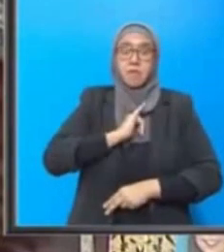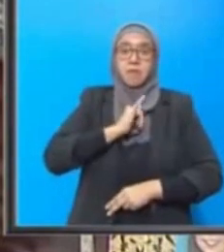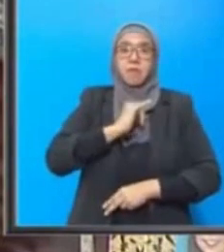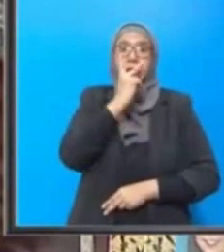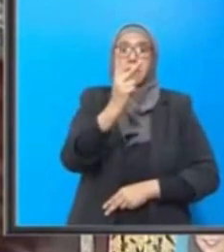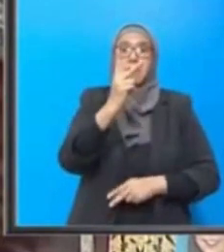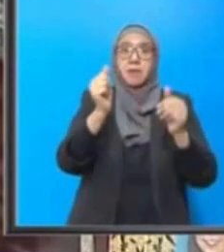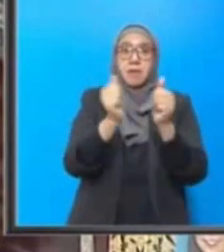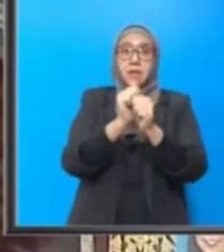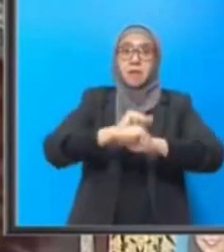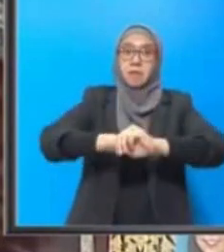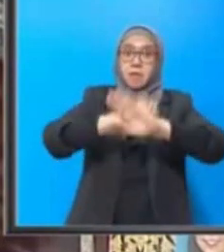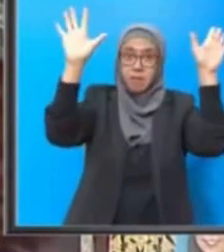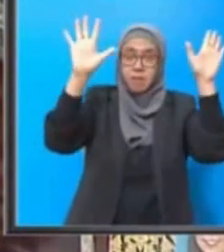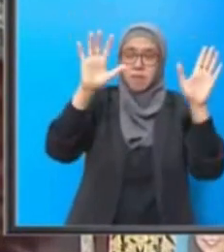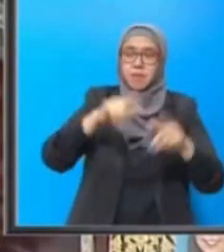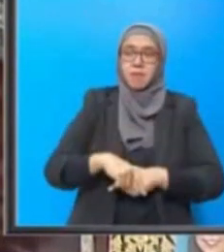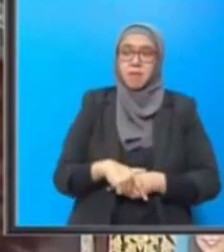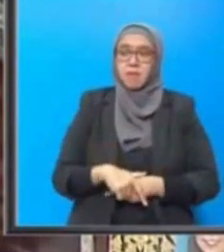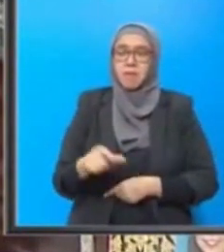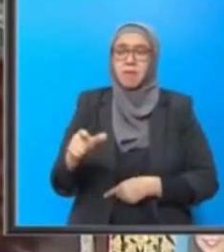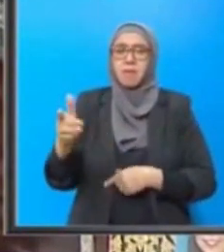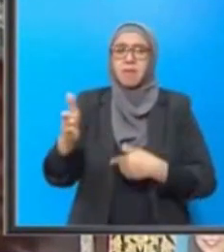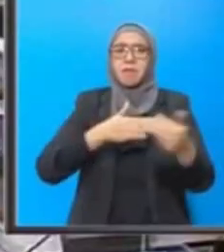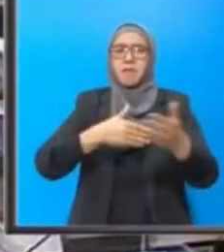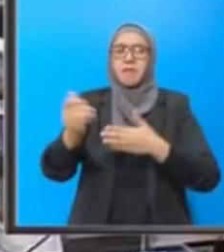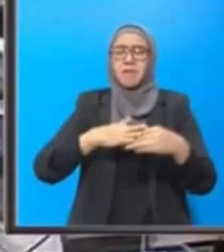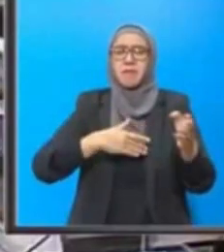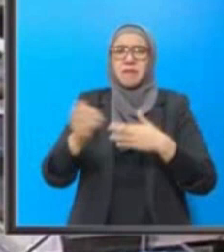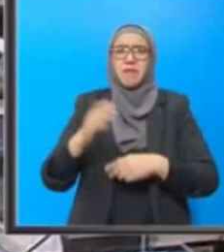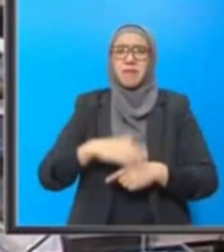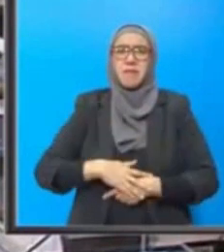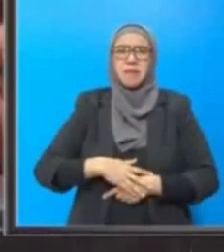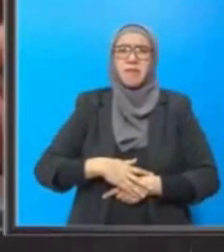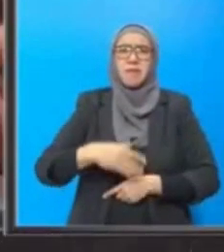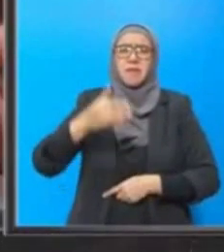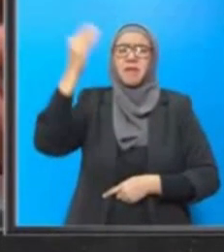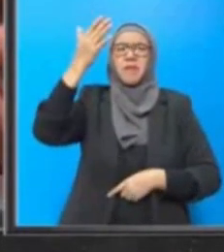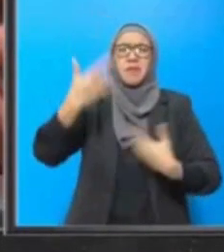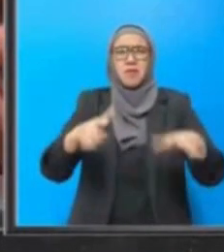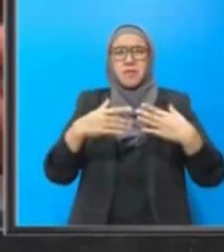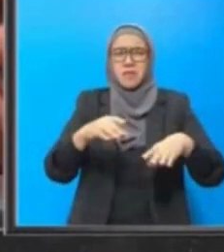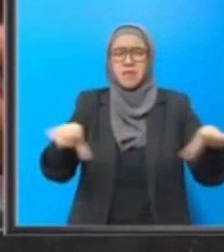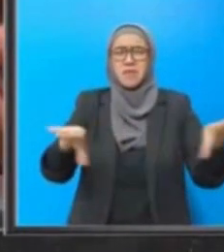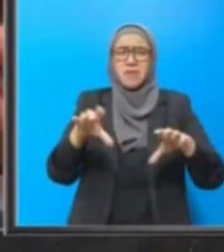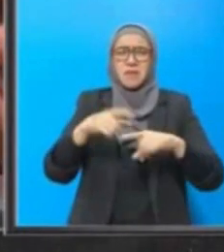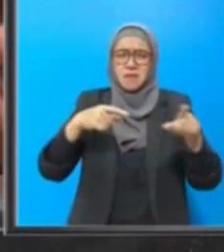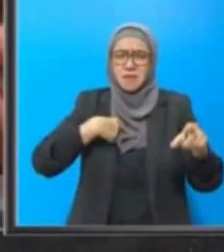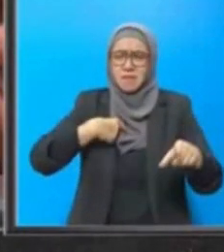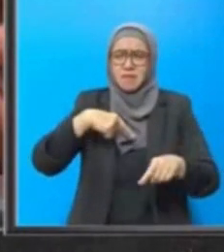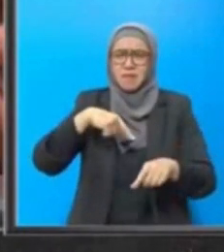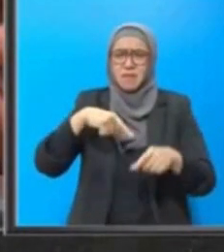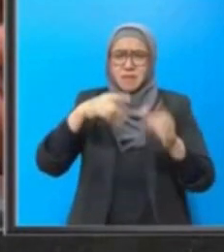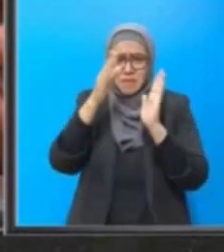jelasnya segala tunggu itu masalah yang saya curiga Bunda Parulian apa muda-muda Spike